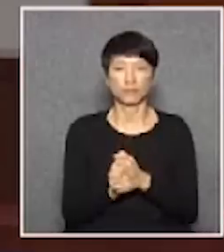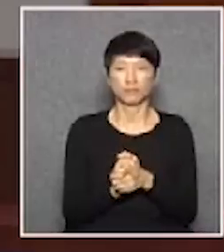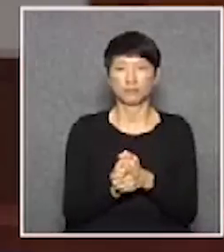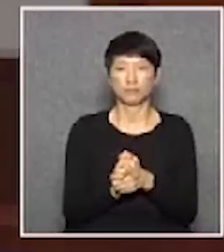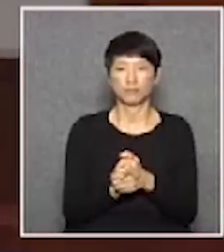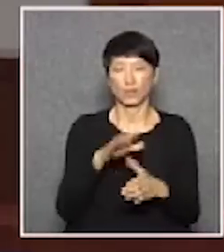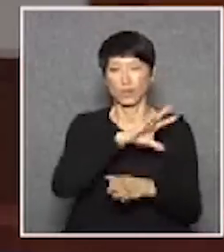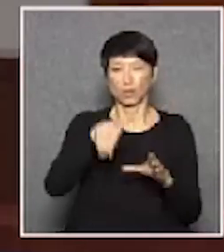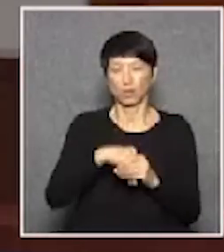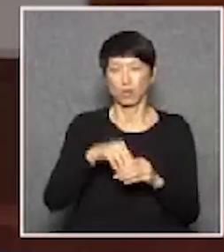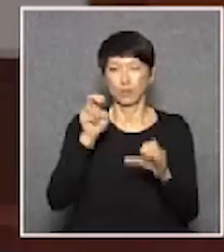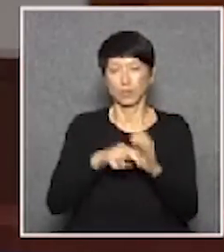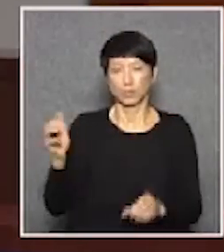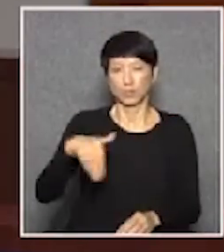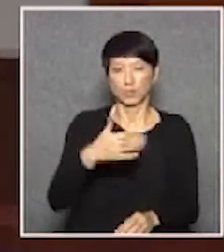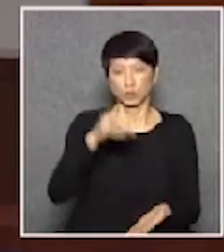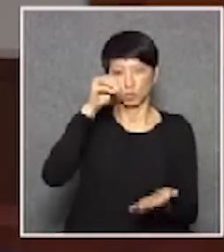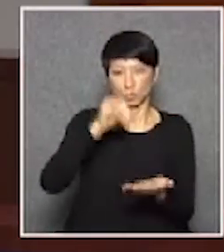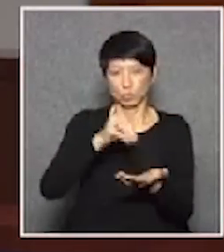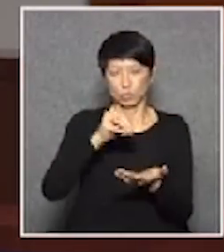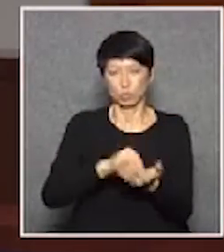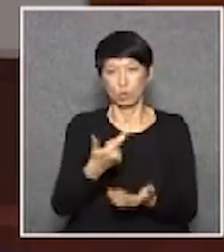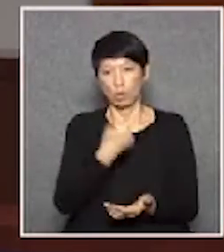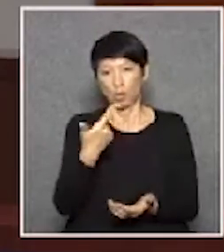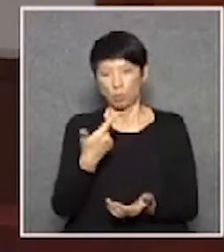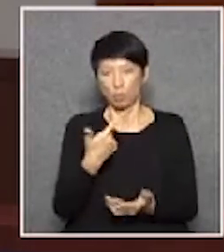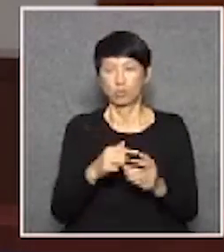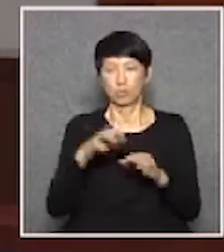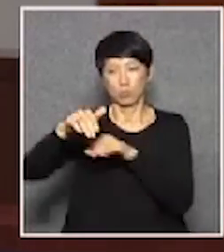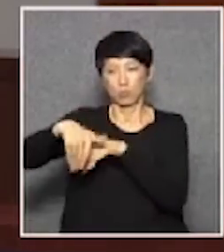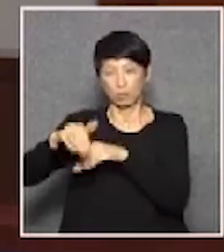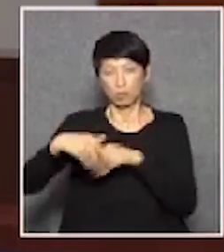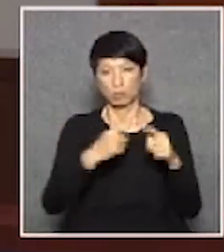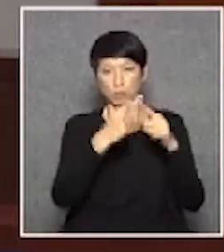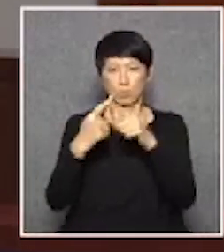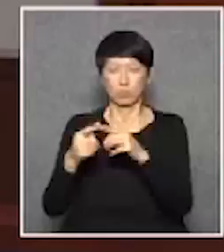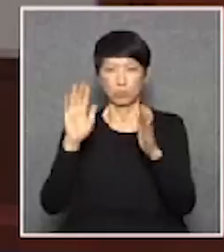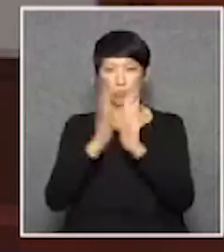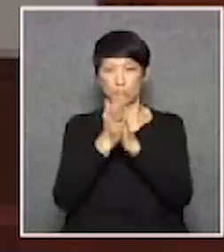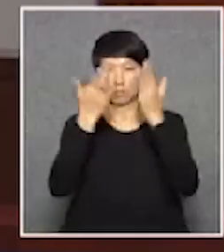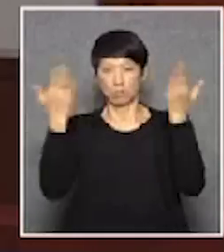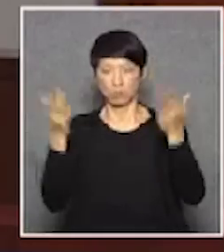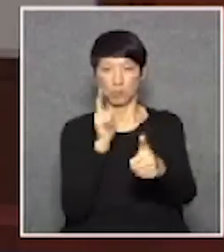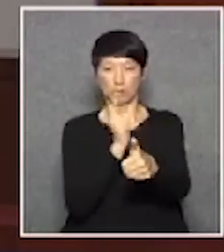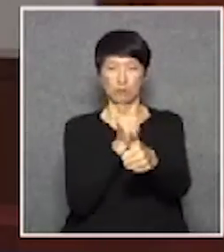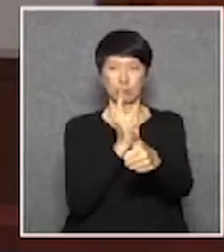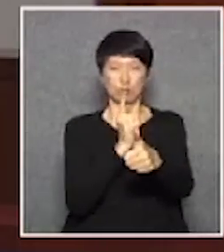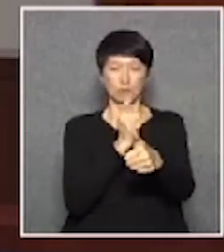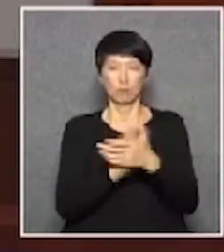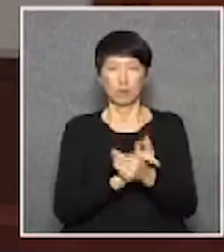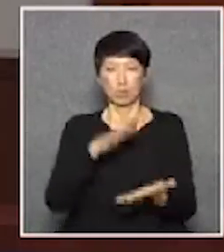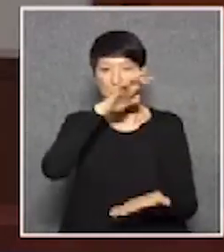纳入大浪西湾郊野公园的决定触怒了不少大浪西湾的村民，他们刊登报章广告指责政府占夺